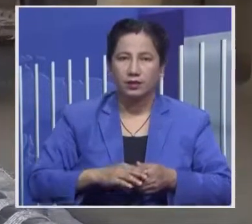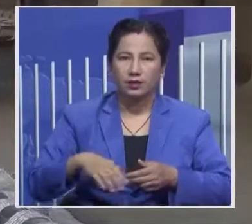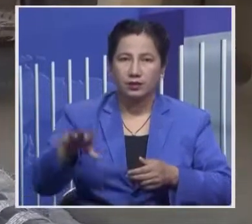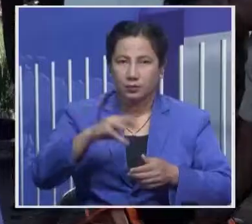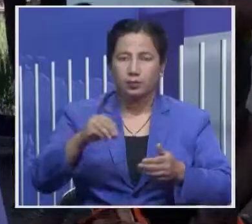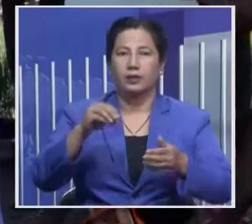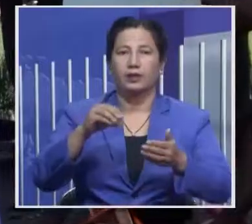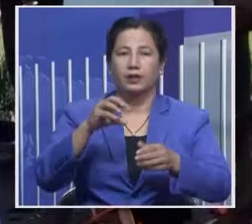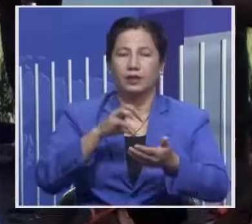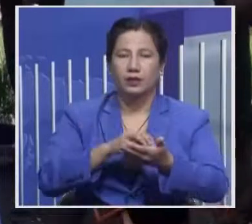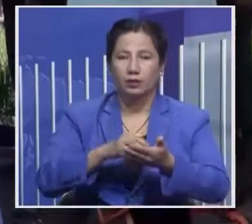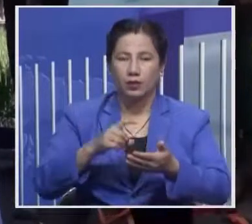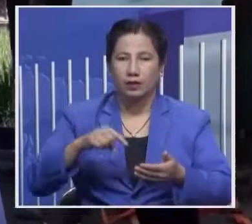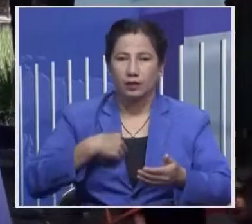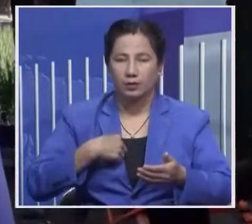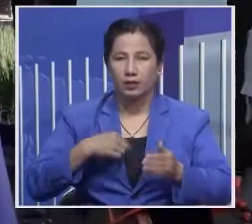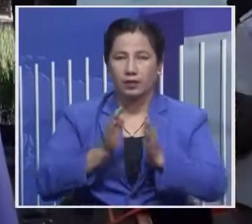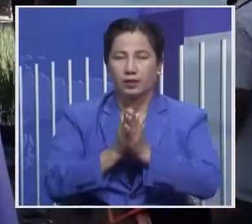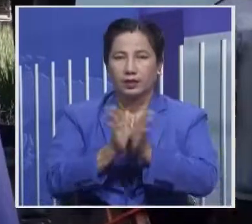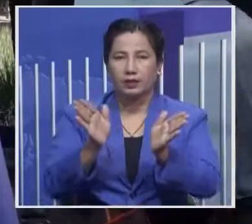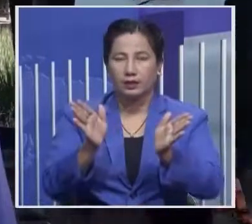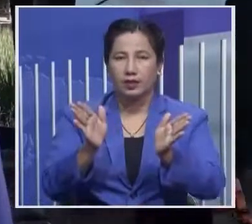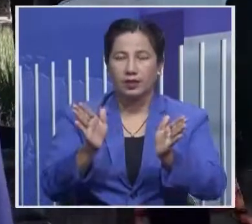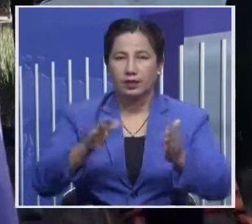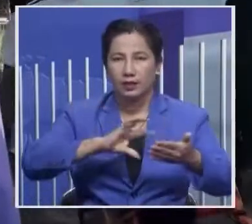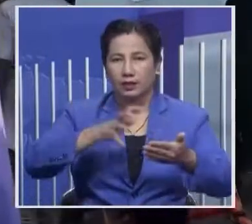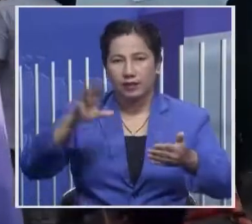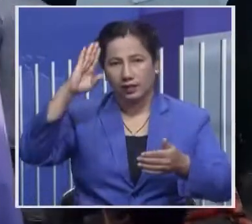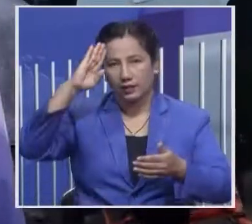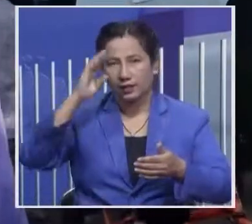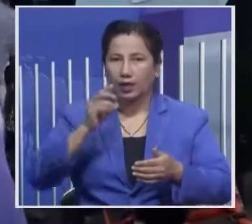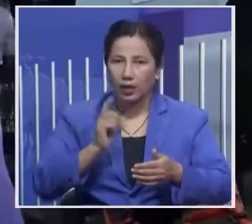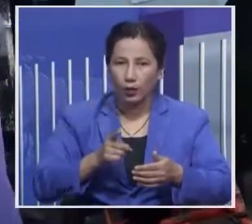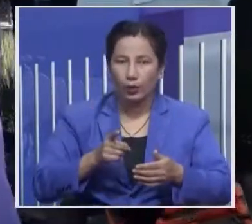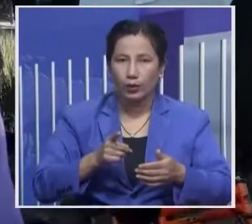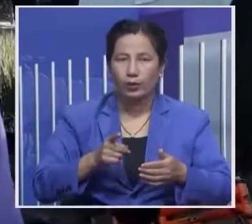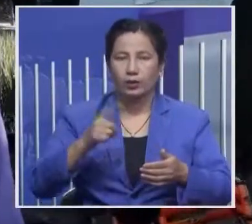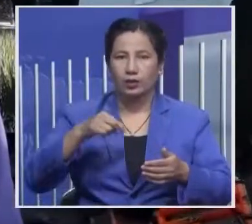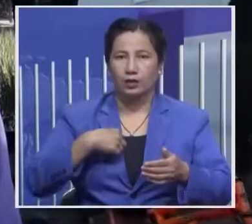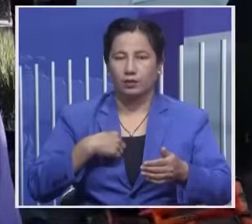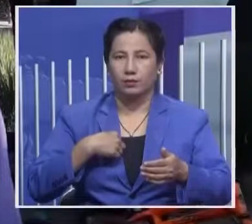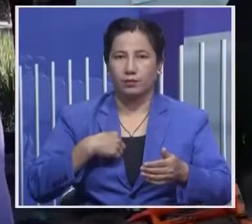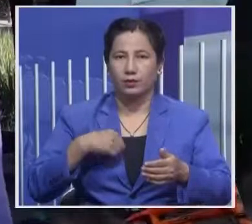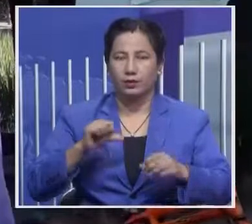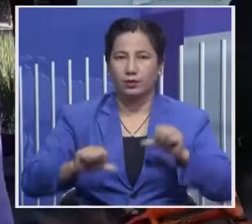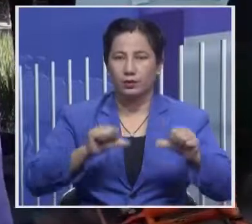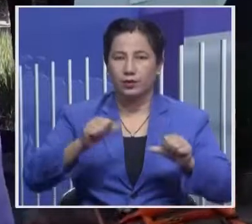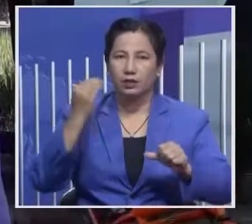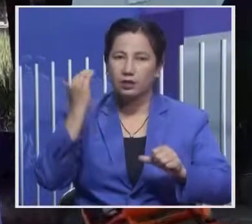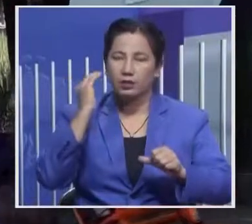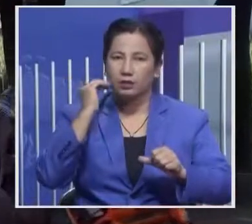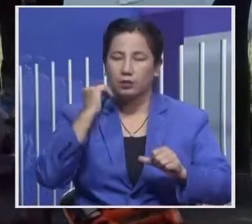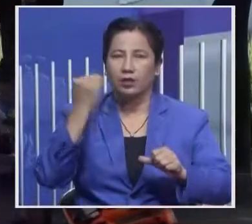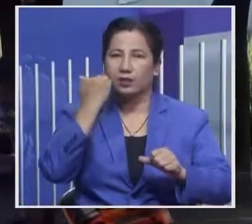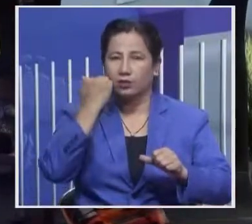है। हमारो जाके रोकन तानी हमारो स्थानीय सरकार जो है हमारो जे महिला को चाहे